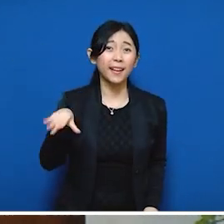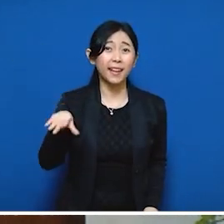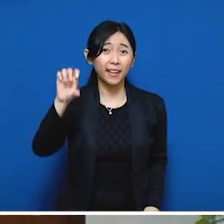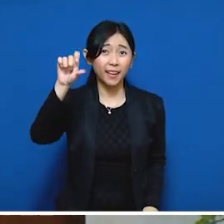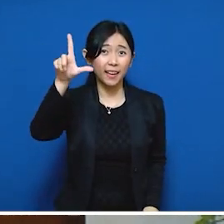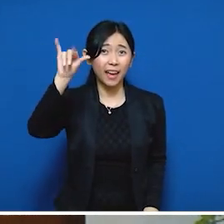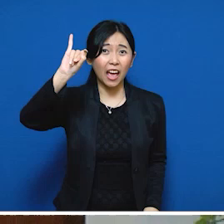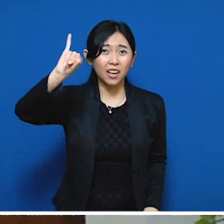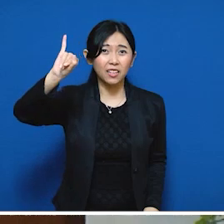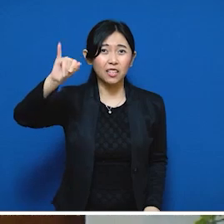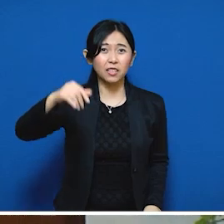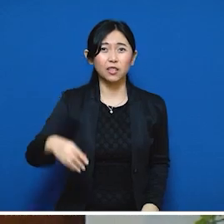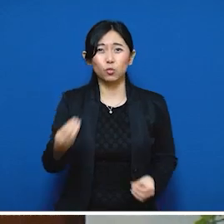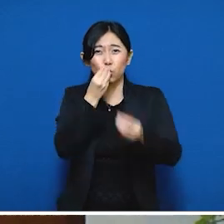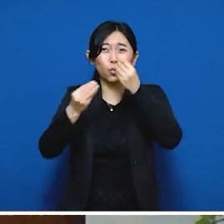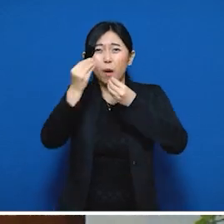yang rakus.